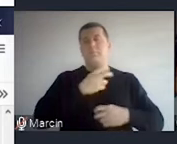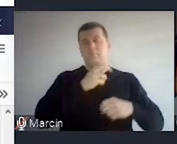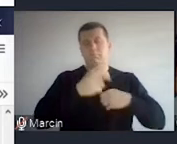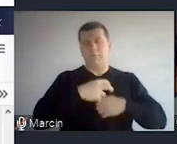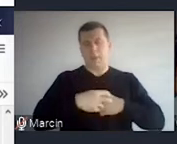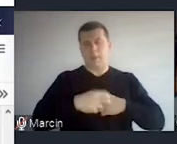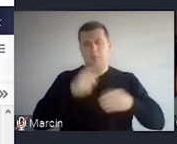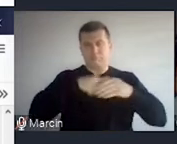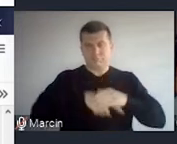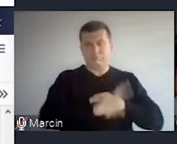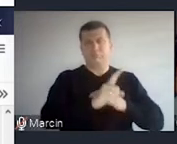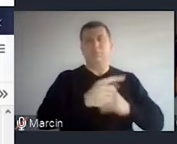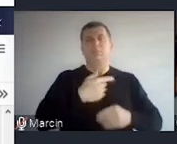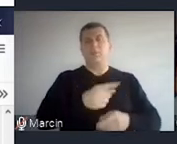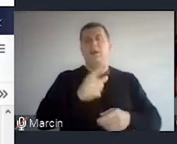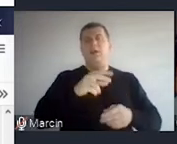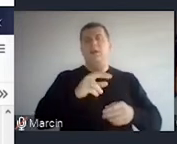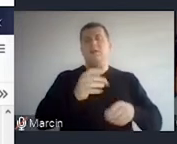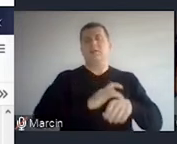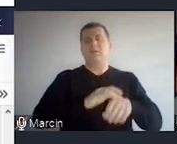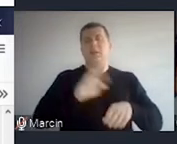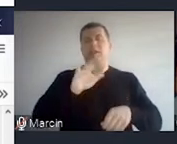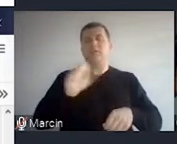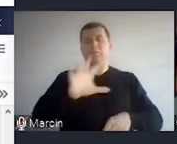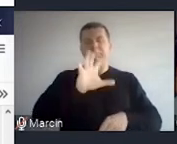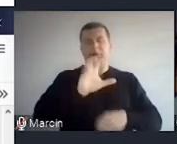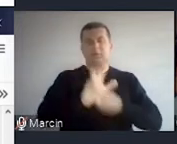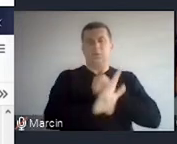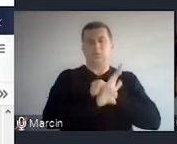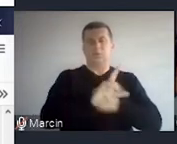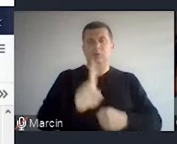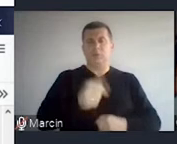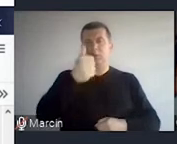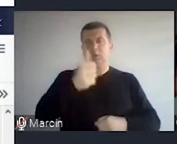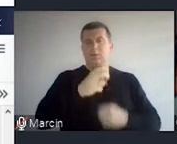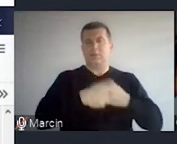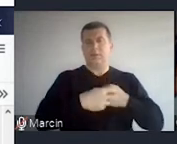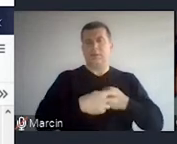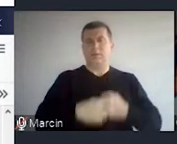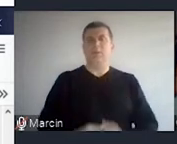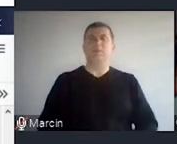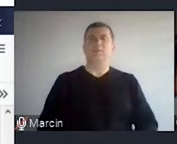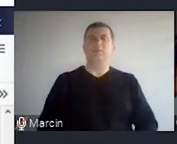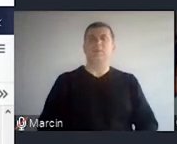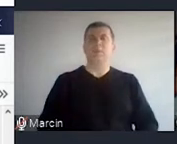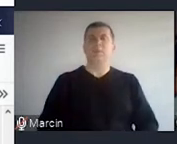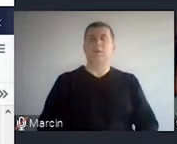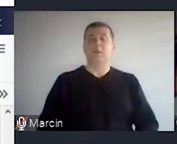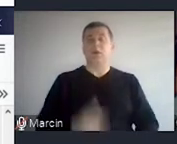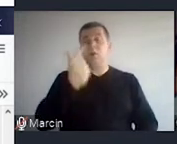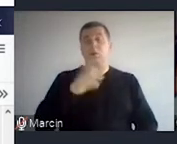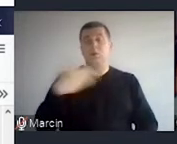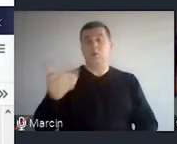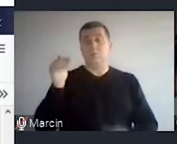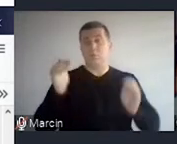zryczałtowaną jednostkę. Z tego co pamiętam, 580 zł za jedno badanie. I z drugiej strony